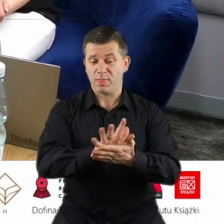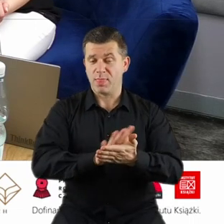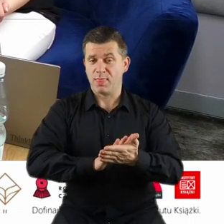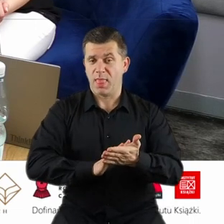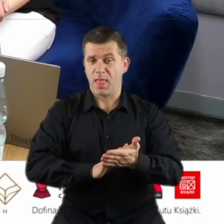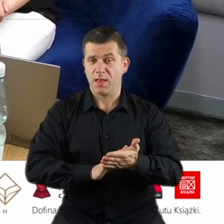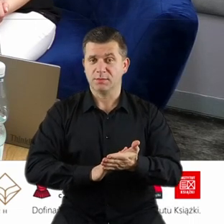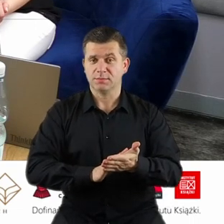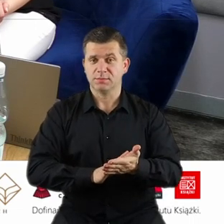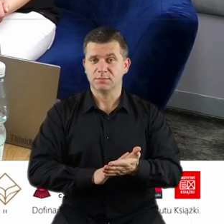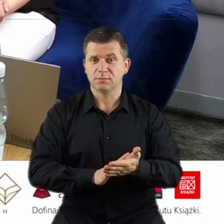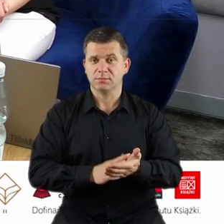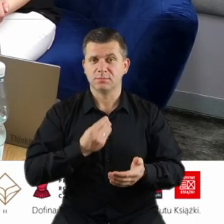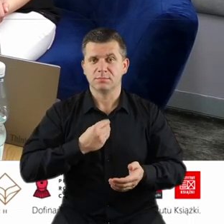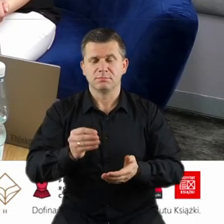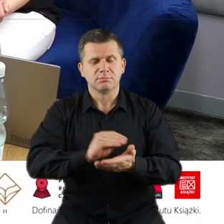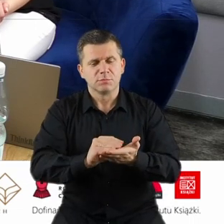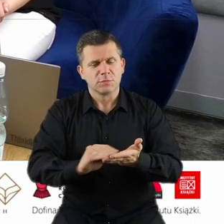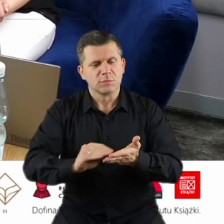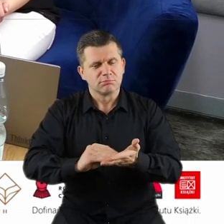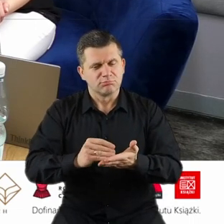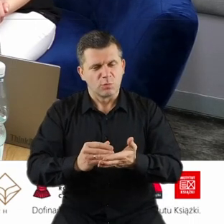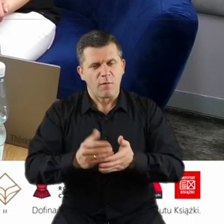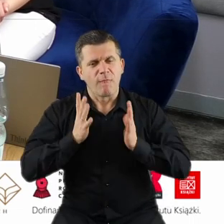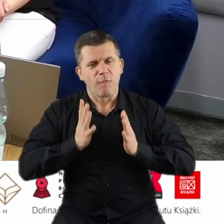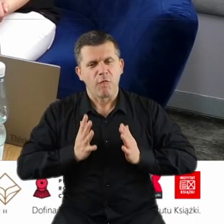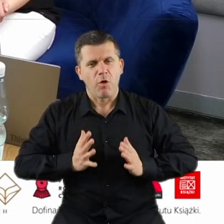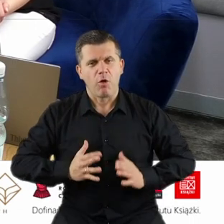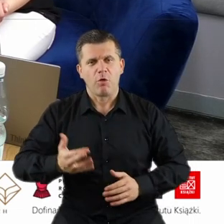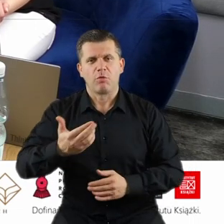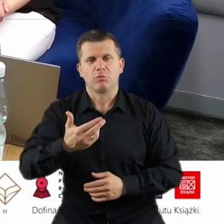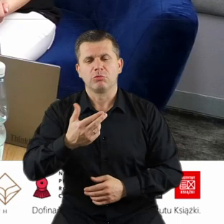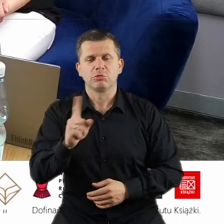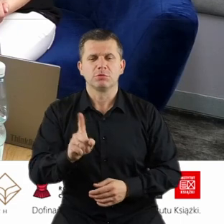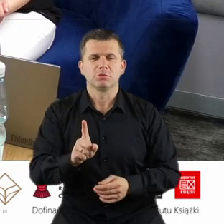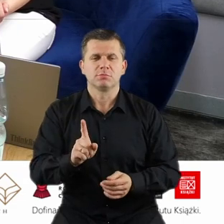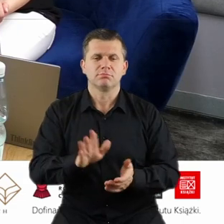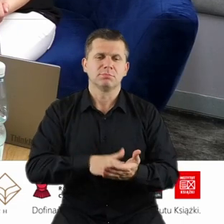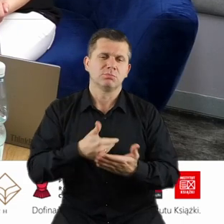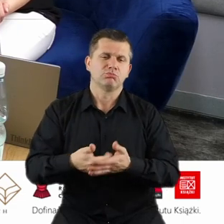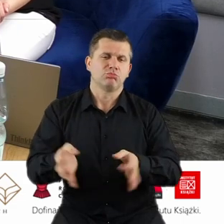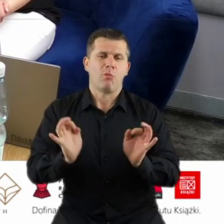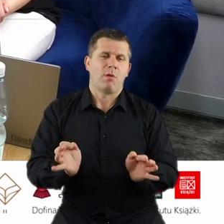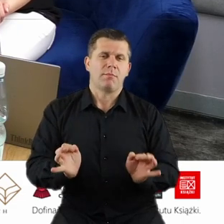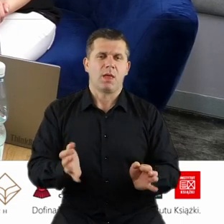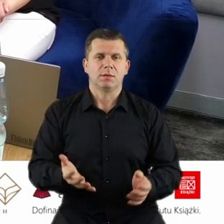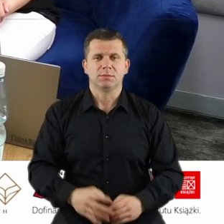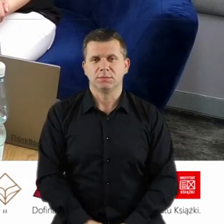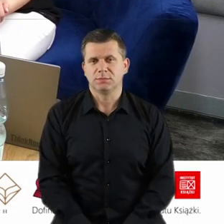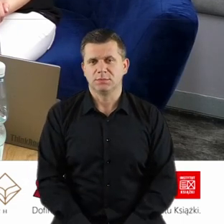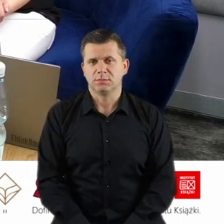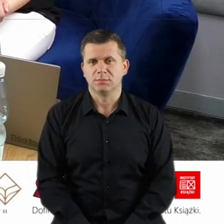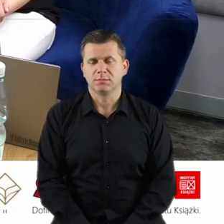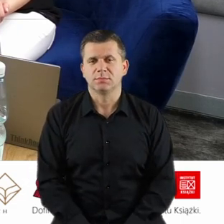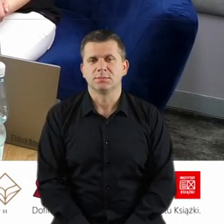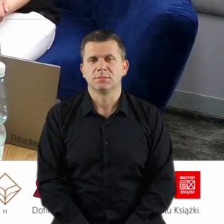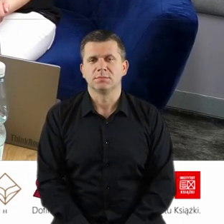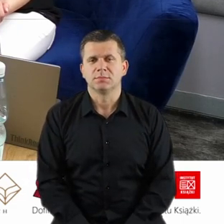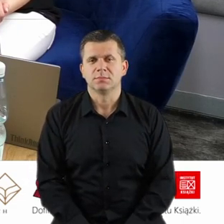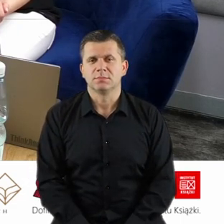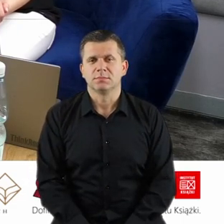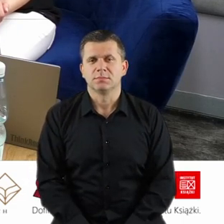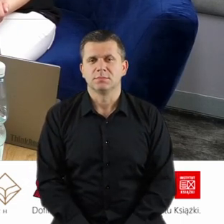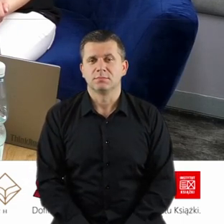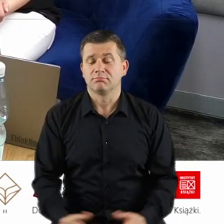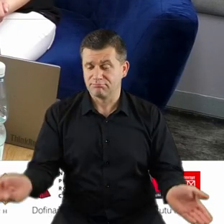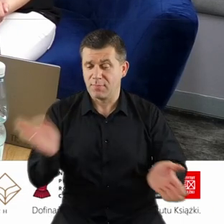powodowało, że te teksty no, pisałem dużo, dużo wolniej niż to robił, gdybym nie miał tych wszystkich